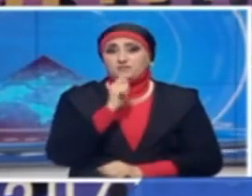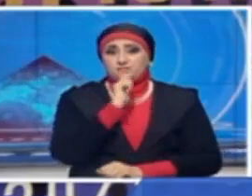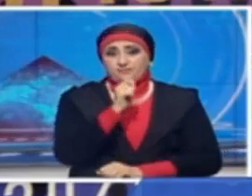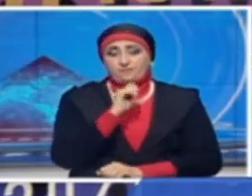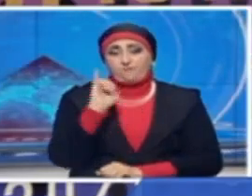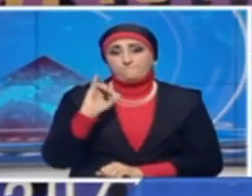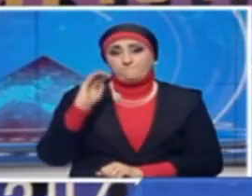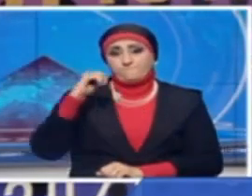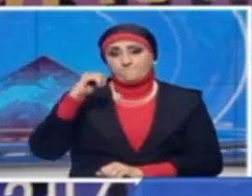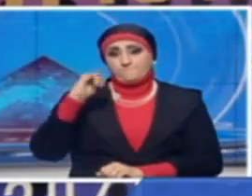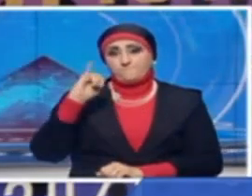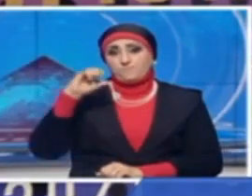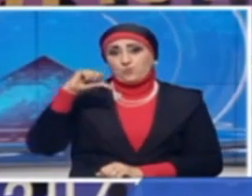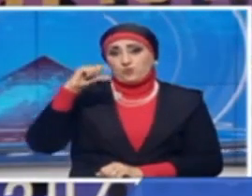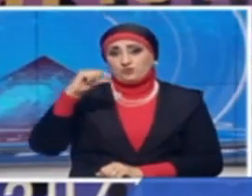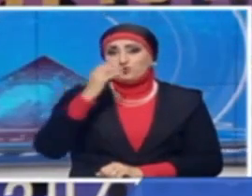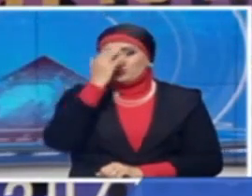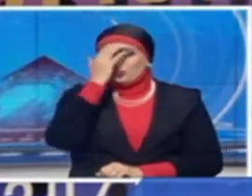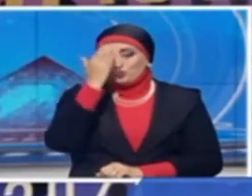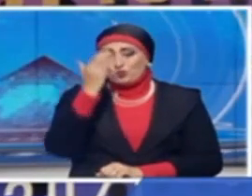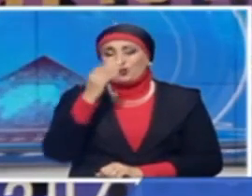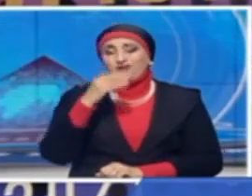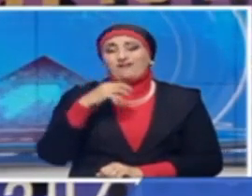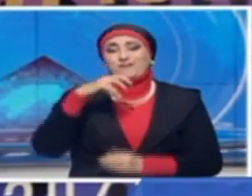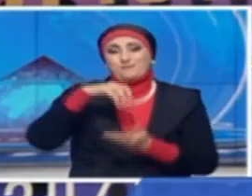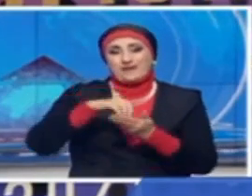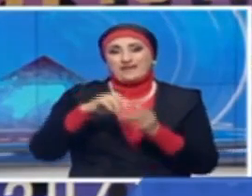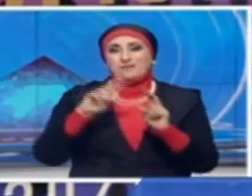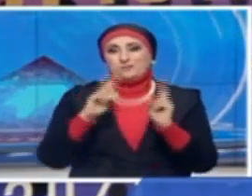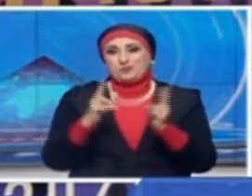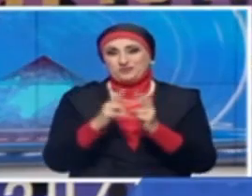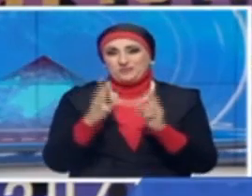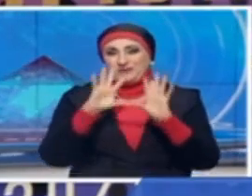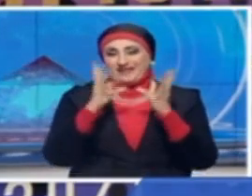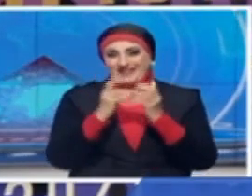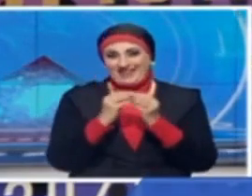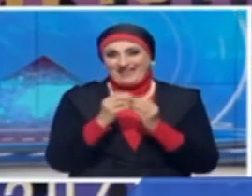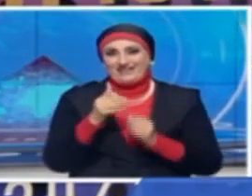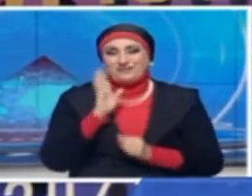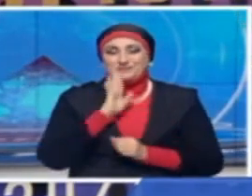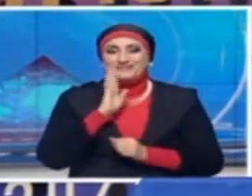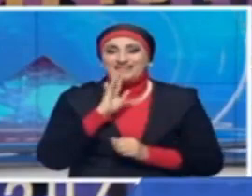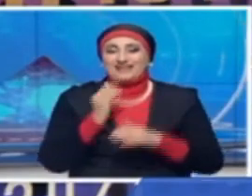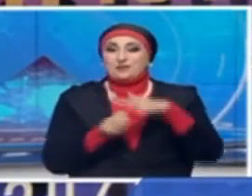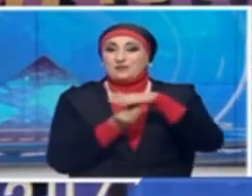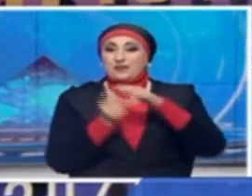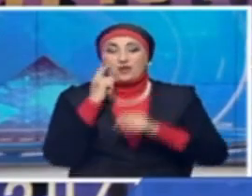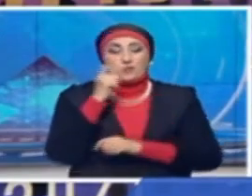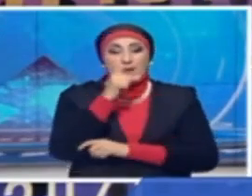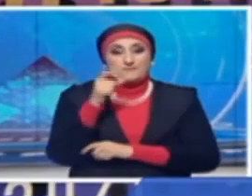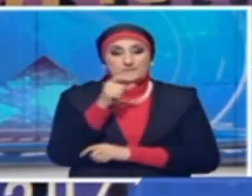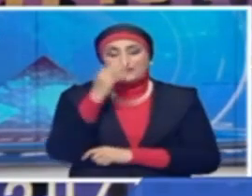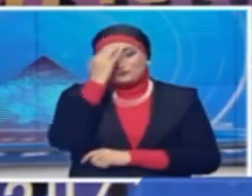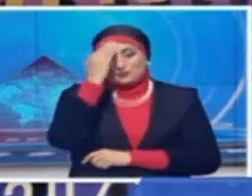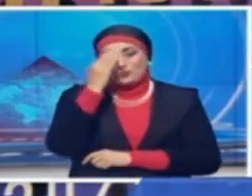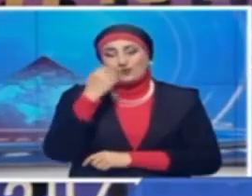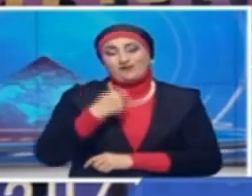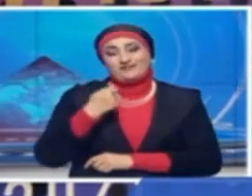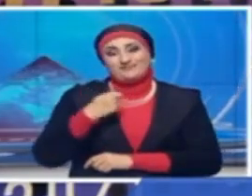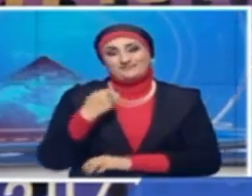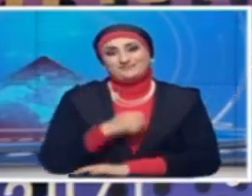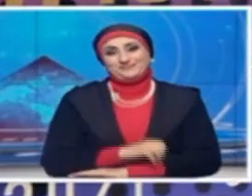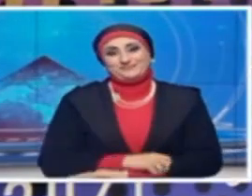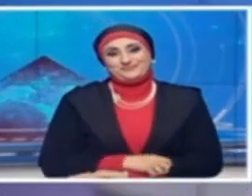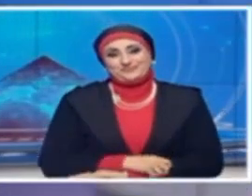محمود إسماعيل، كنت معنا مباشرة من مقر انعقاد المنتدى العالمي للتعليم العالي والبحث العلمي، شكرا جزيلا لك.